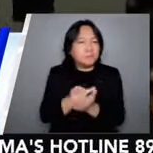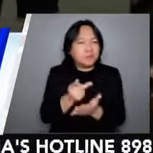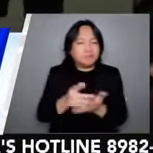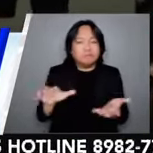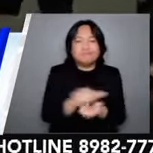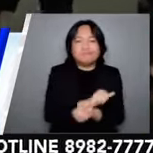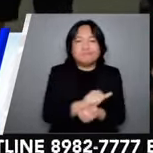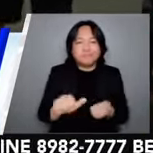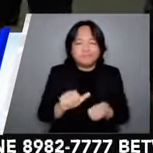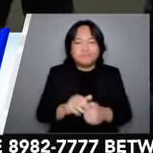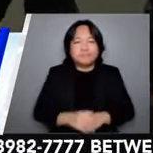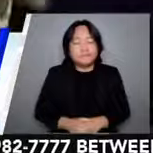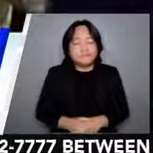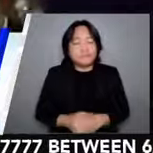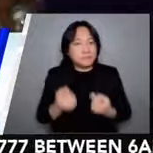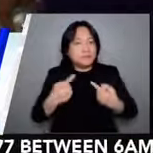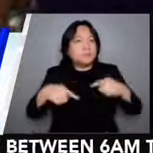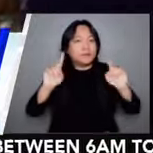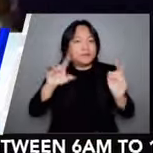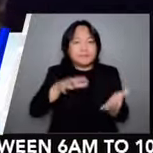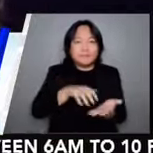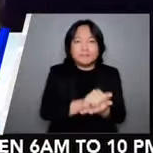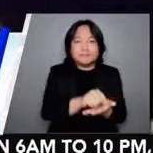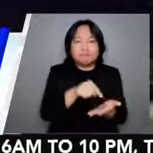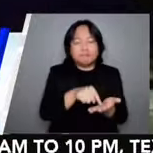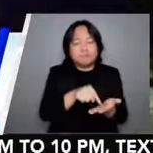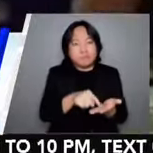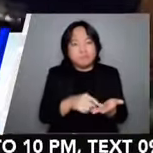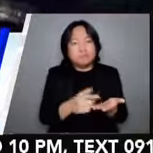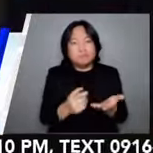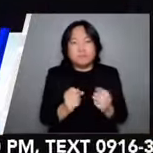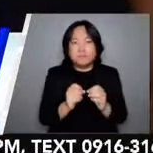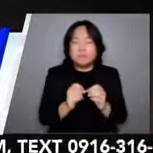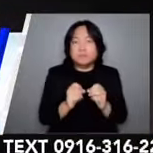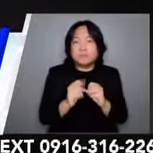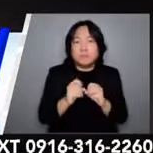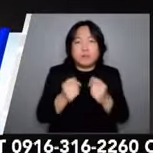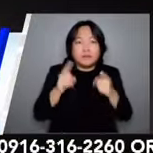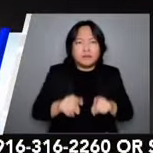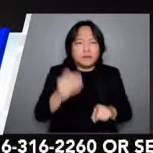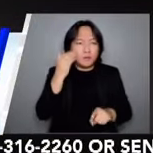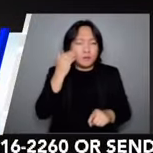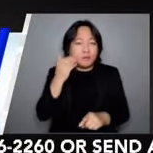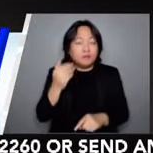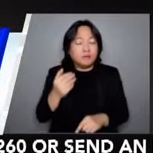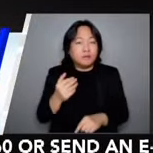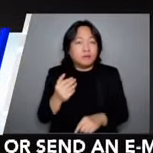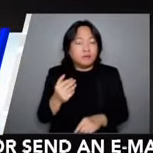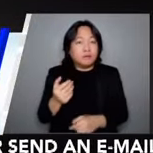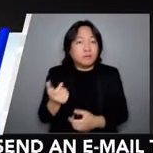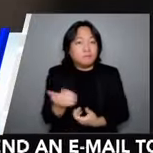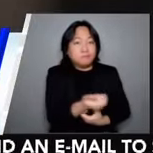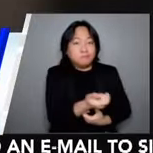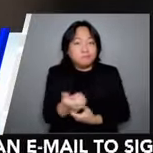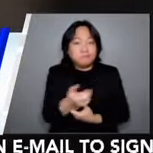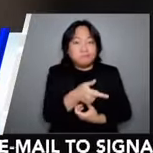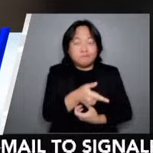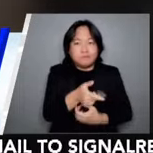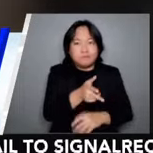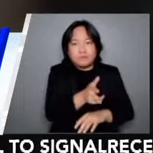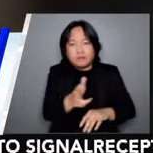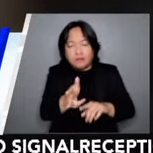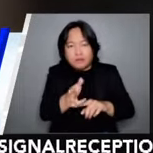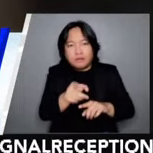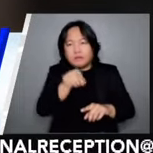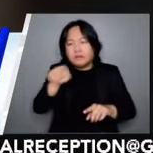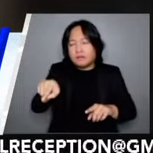pag-apula sa apoy, tila may naging kapalit. Habang papalabas kasi ang isang grupo ng mga bombero, bumigay at bumagsak ang isang nasunog na bahay. Nadaganan ng